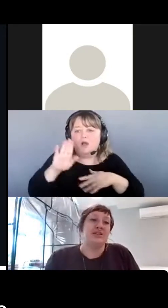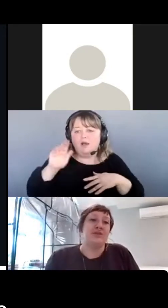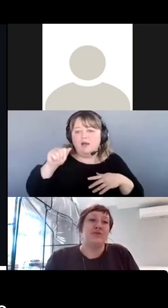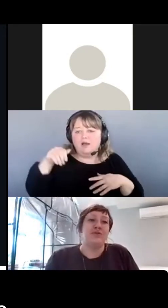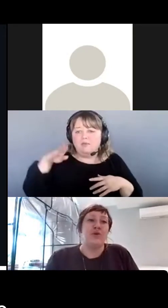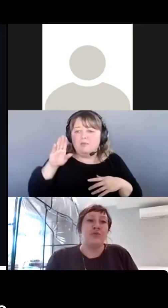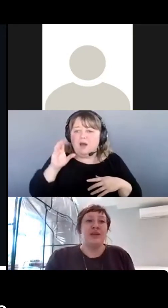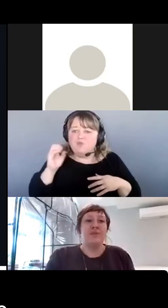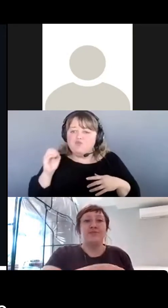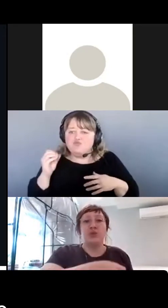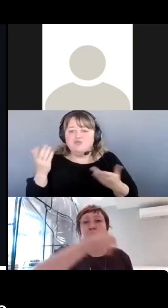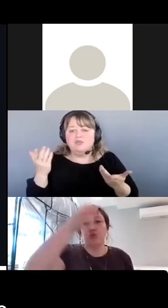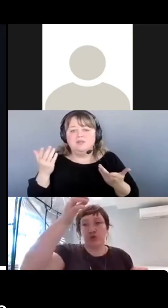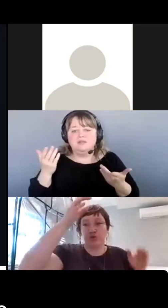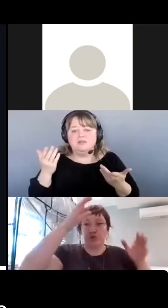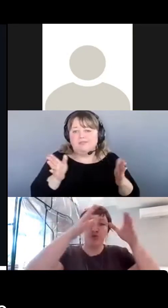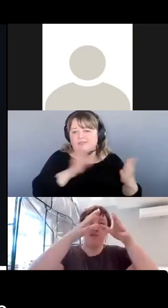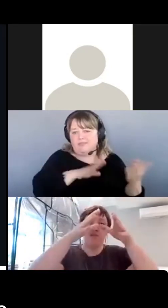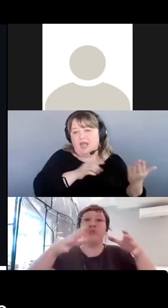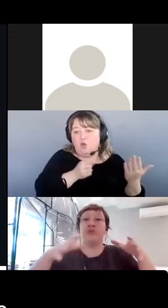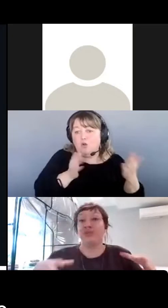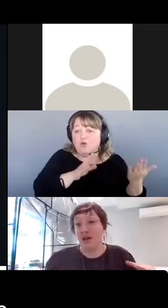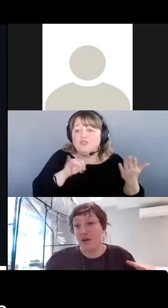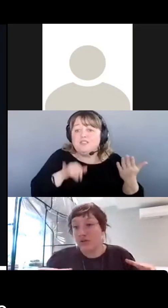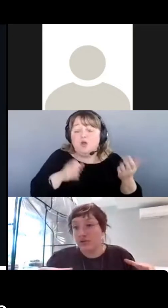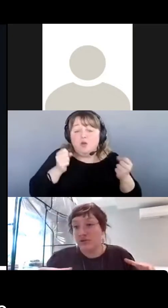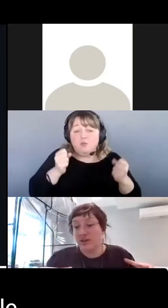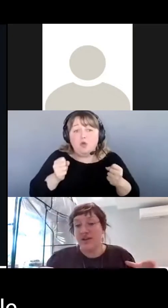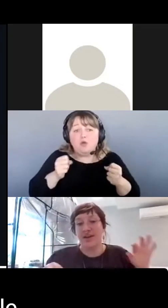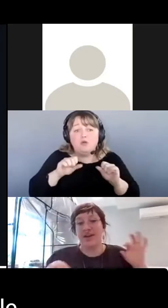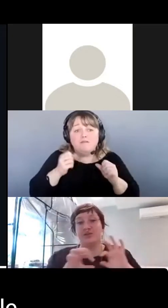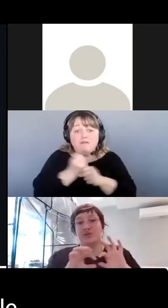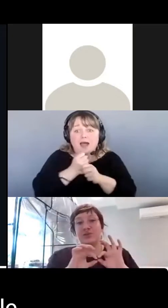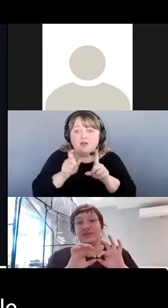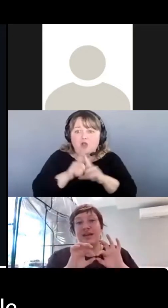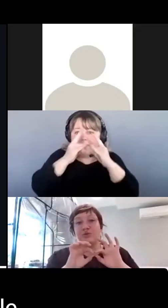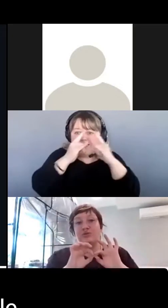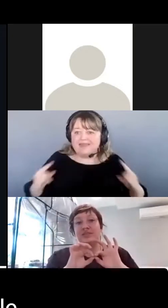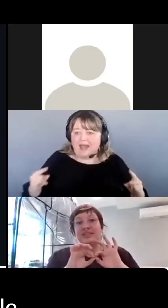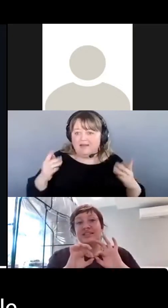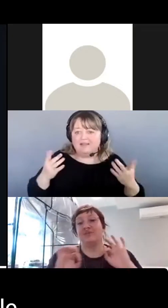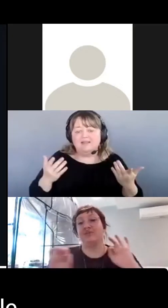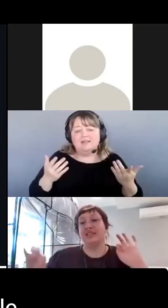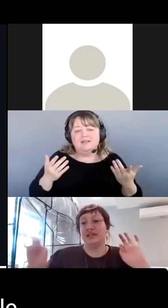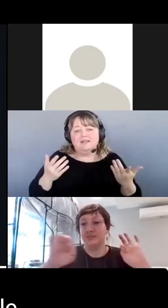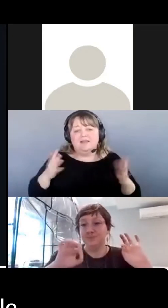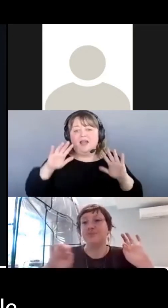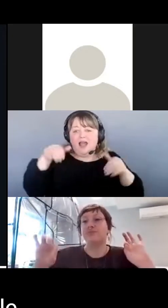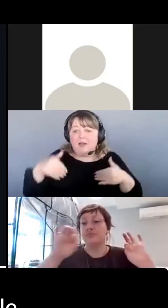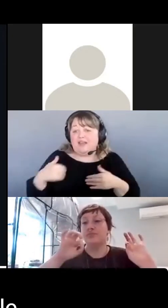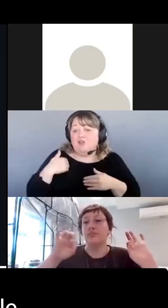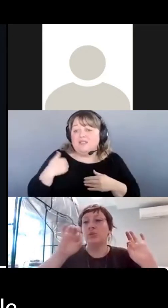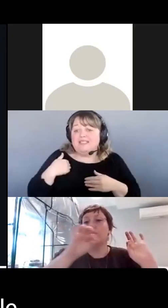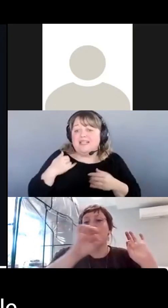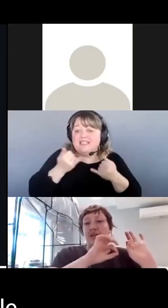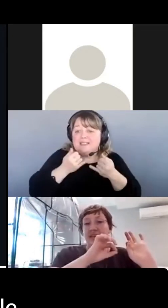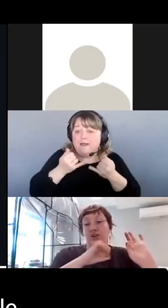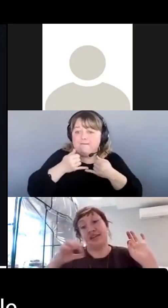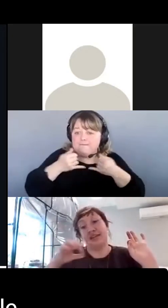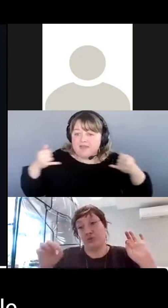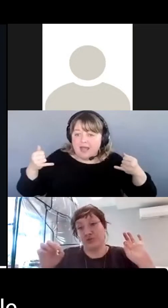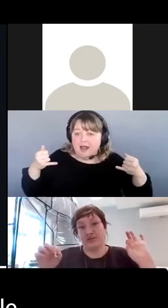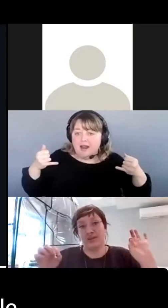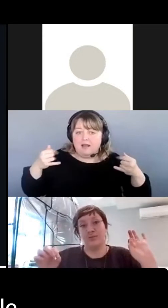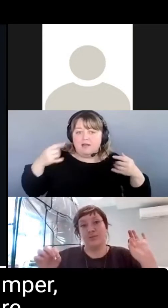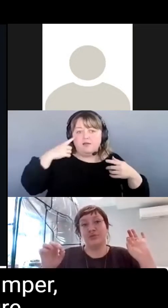ça serait de former une structure en forme de tente et ensuite utiliser de la ficelle pour les